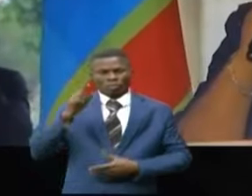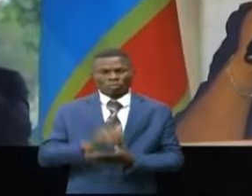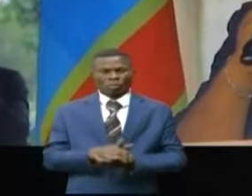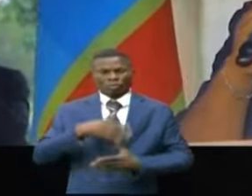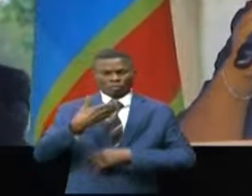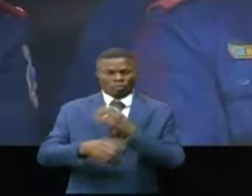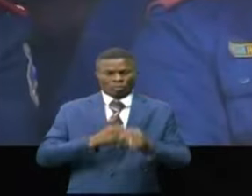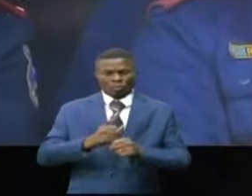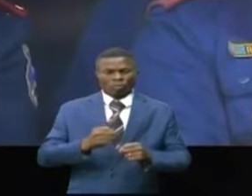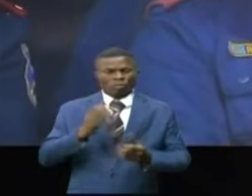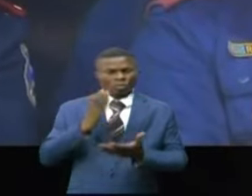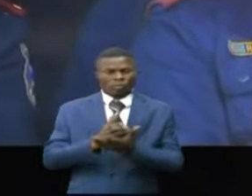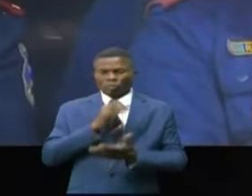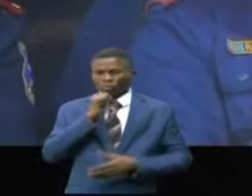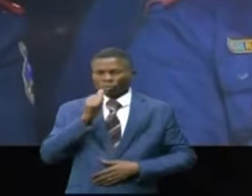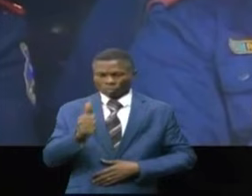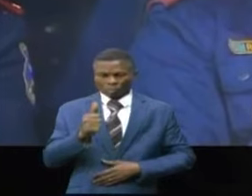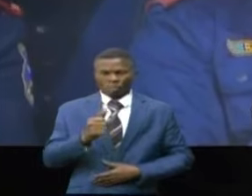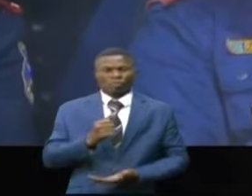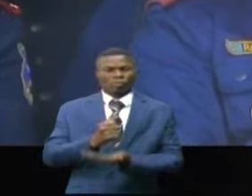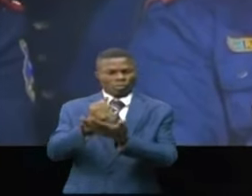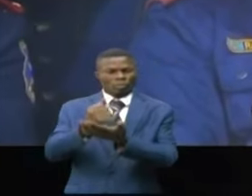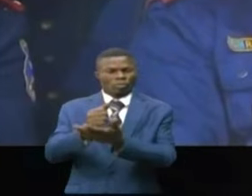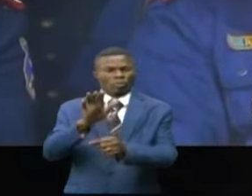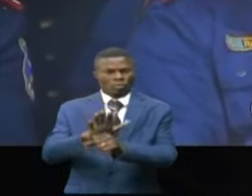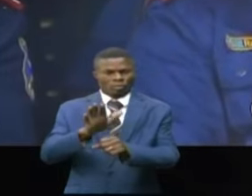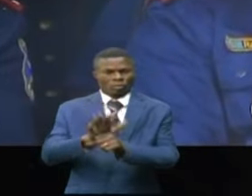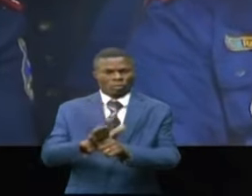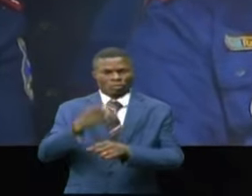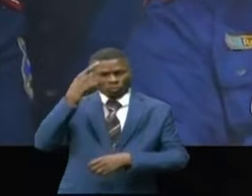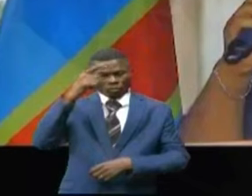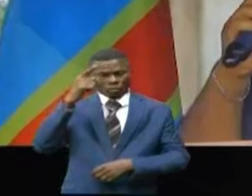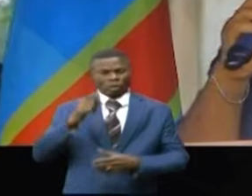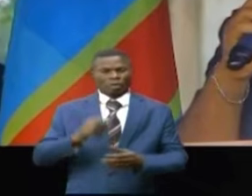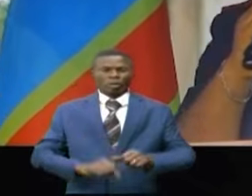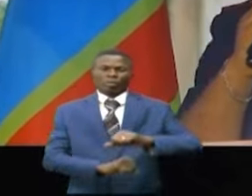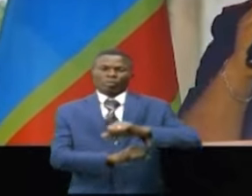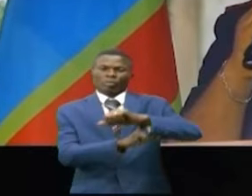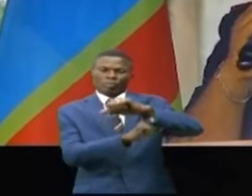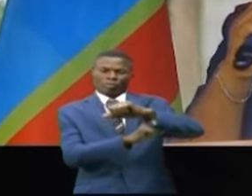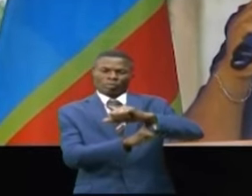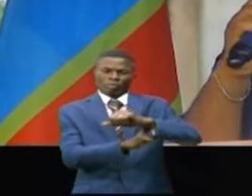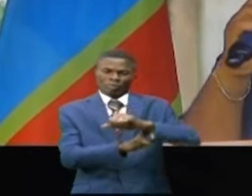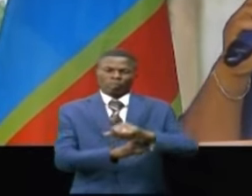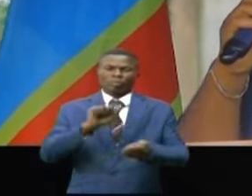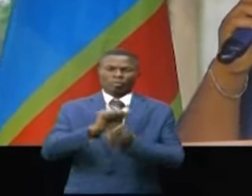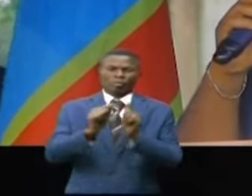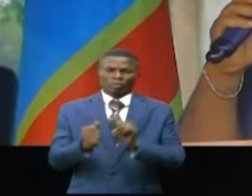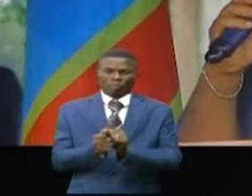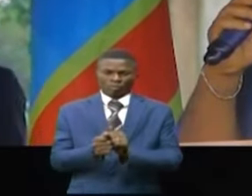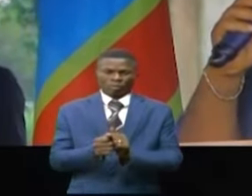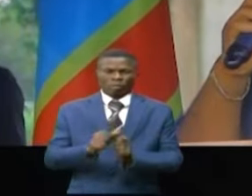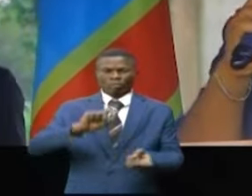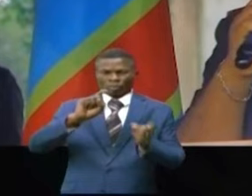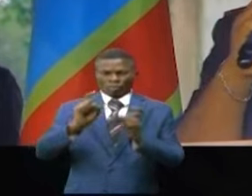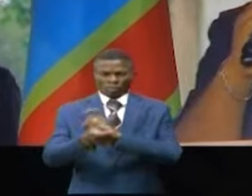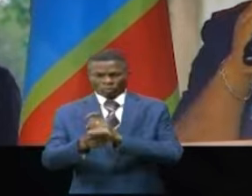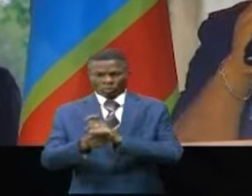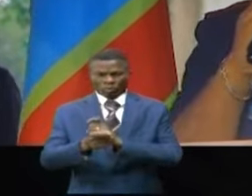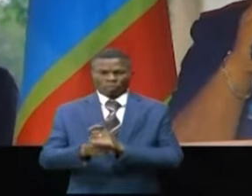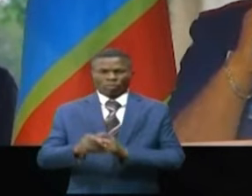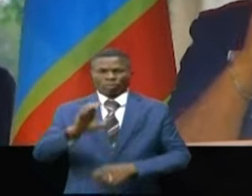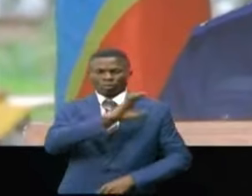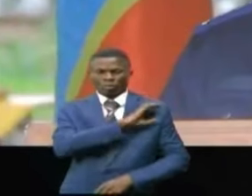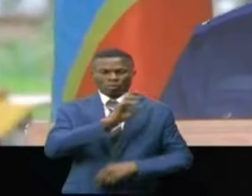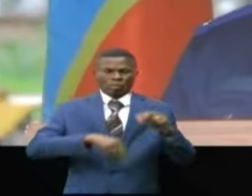efforts inlassables qu'il ne cesse de fournir dans l'accompagnement du processus de la réforme de la police